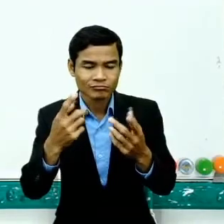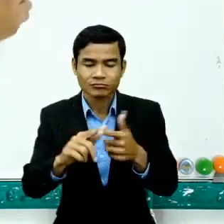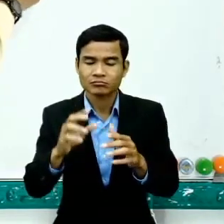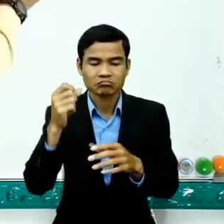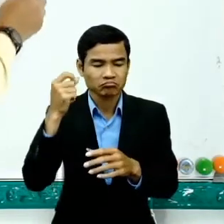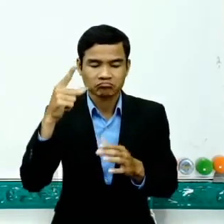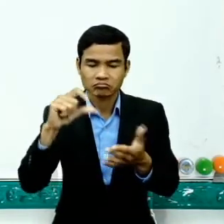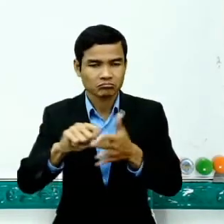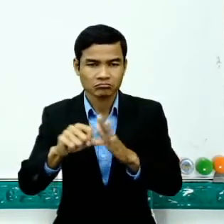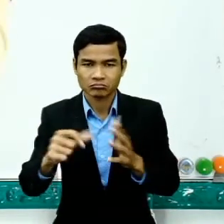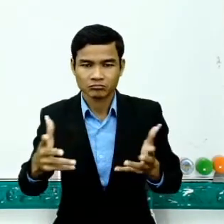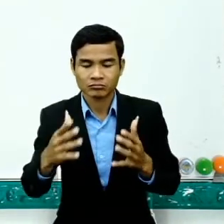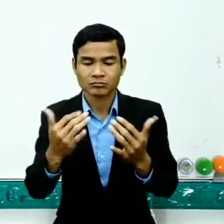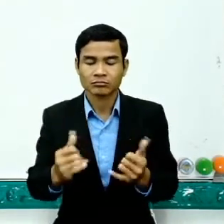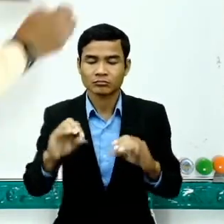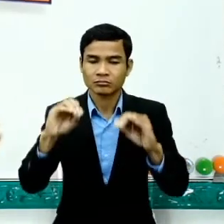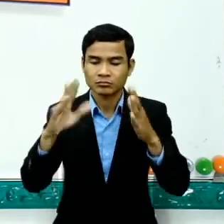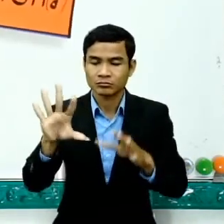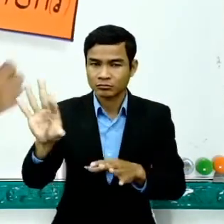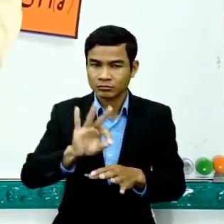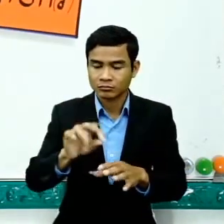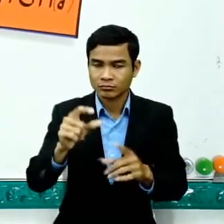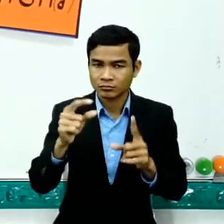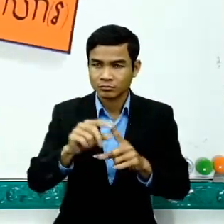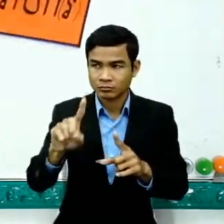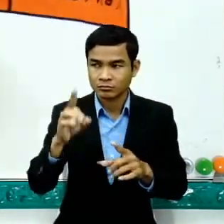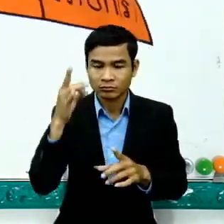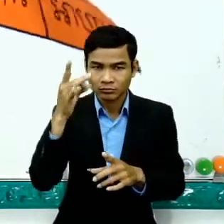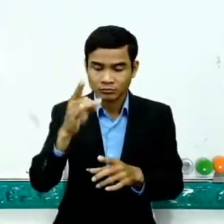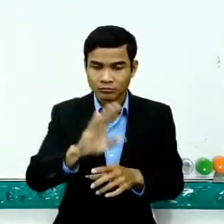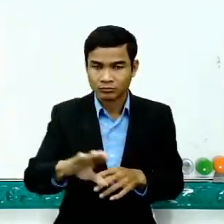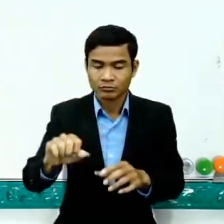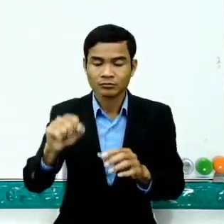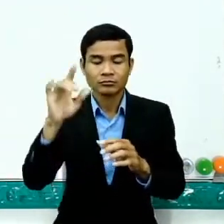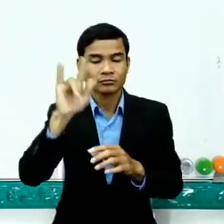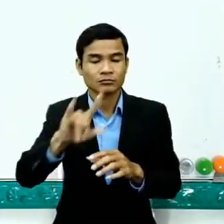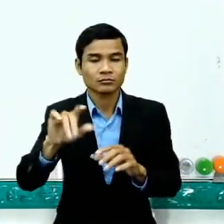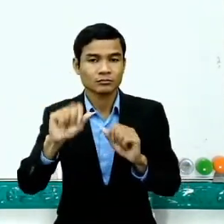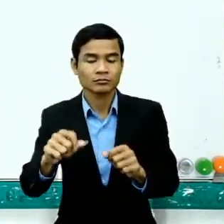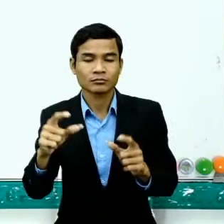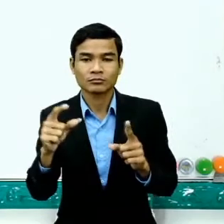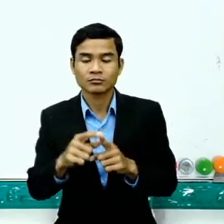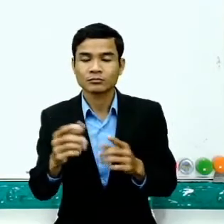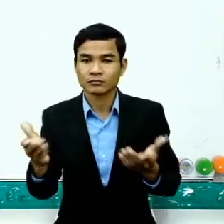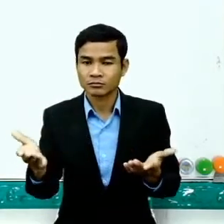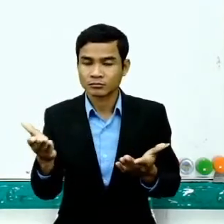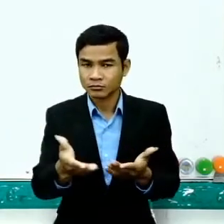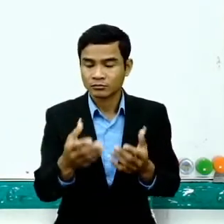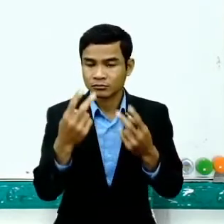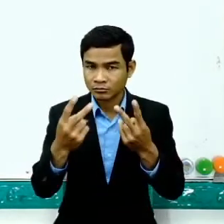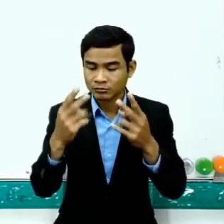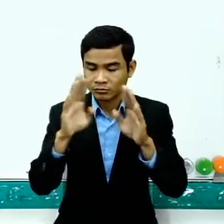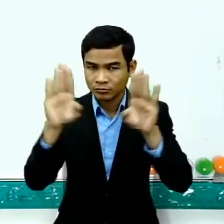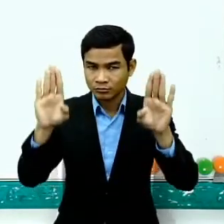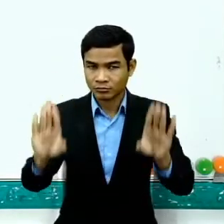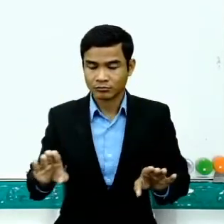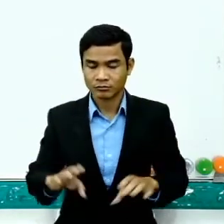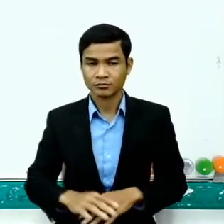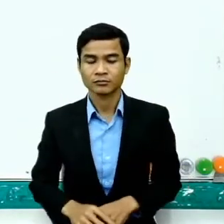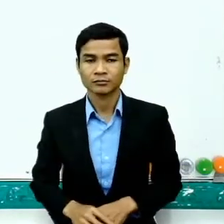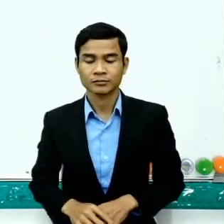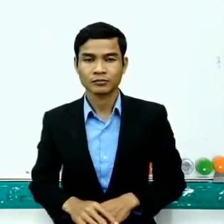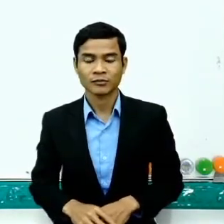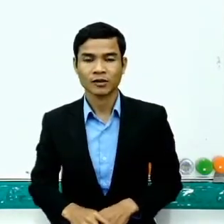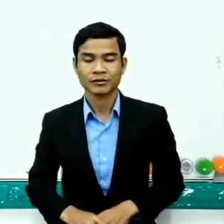nặng chưa được bị mùi mở bình dồn này con hai ở con chép prà bị tiệt trả con mơ mực đặc hiến